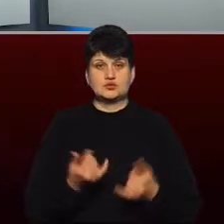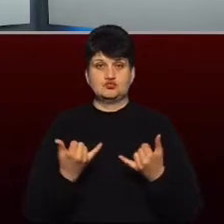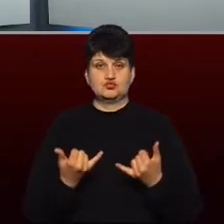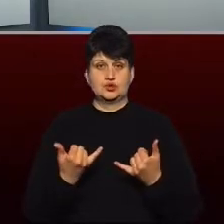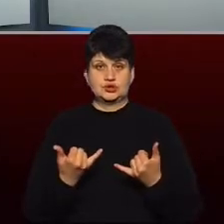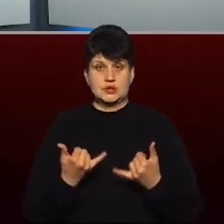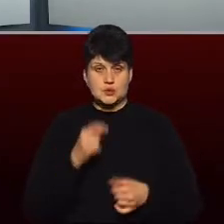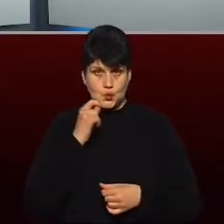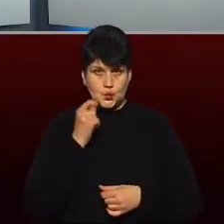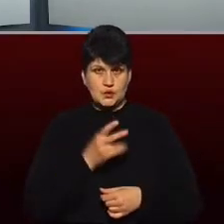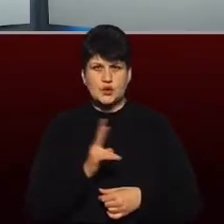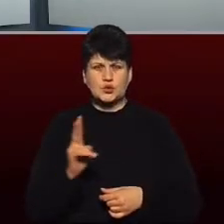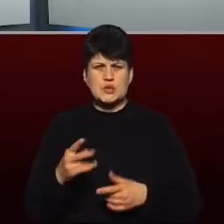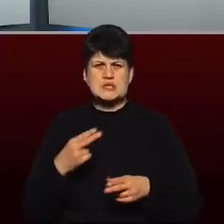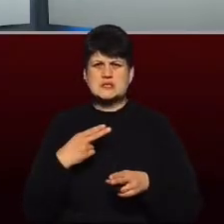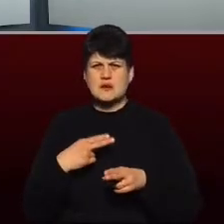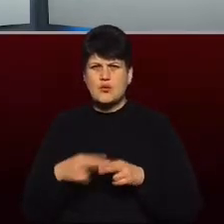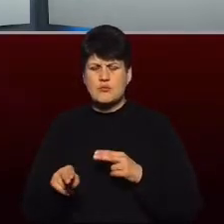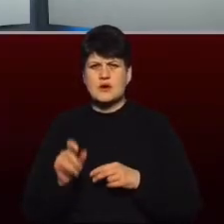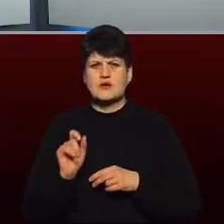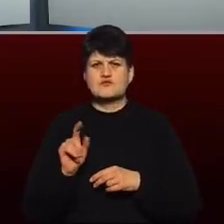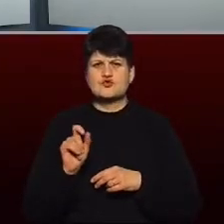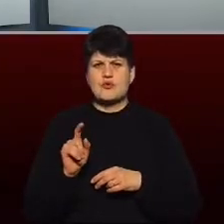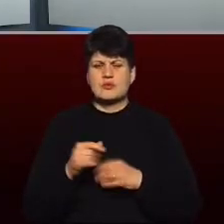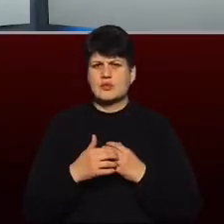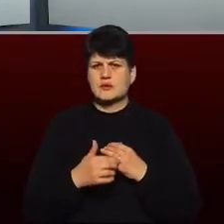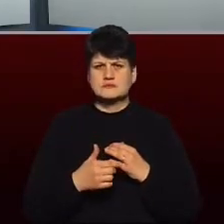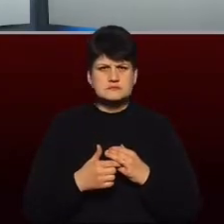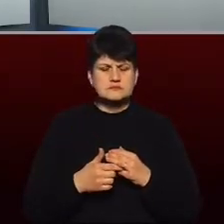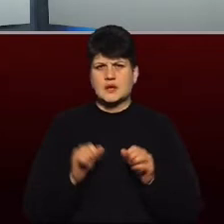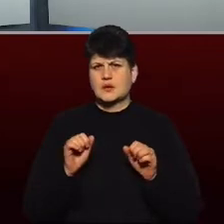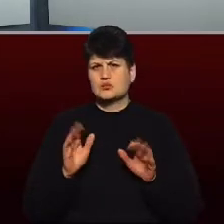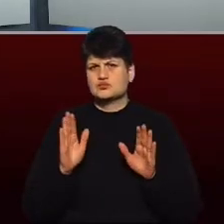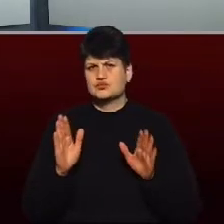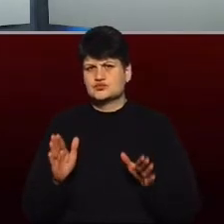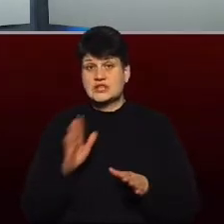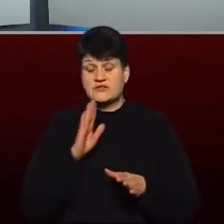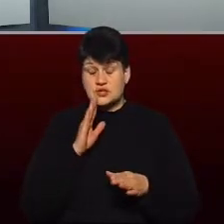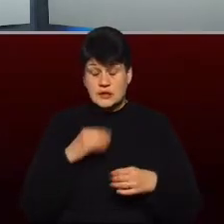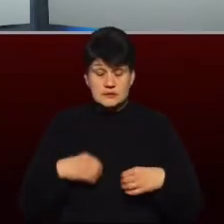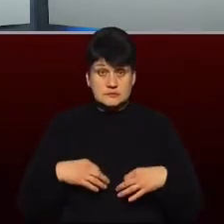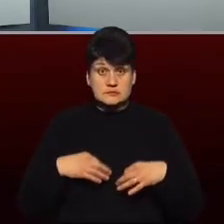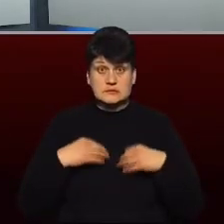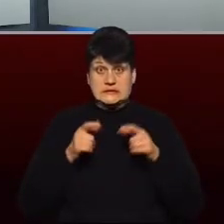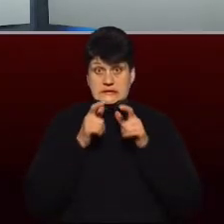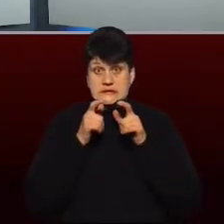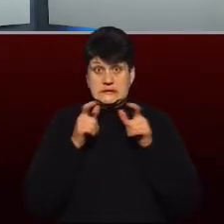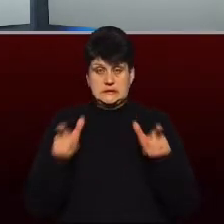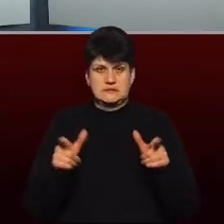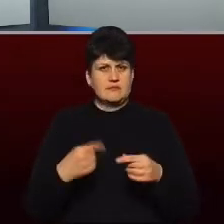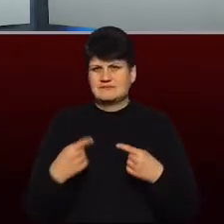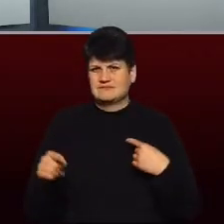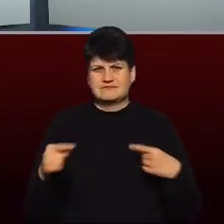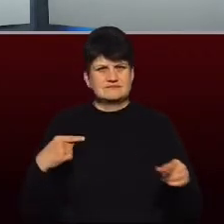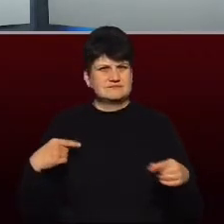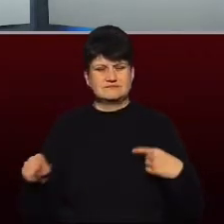там хтось загубив там золоту каблучку, і там може бути в жінки істерика. Так? Тобто не однаково емоційне